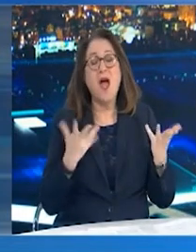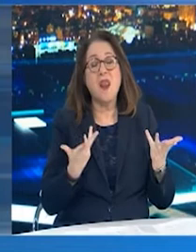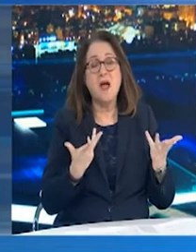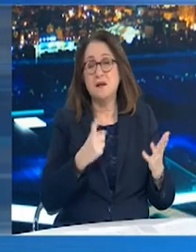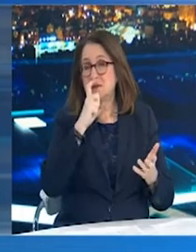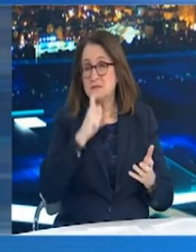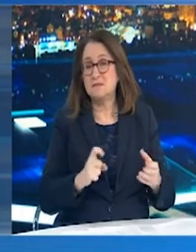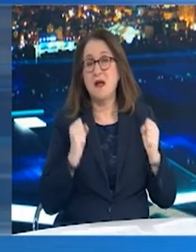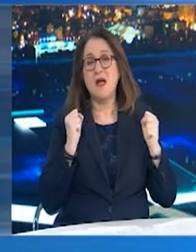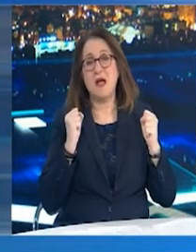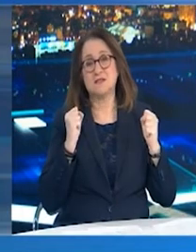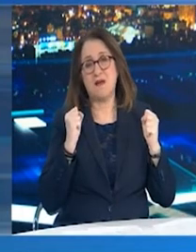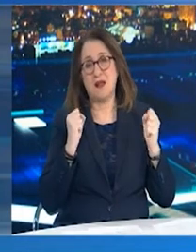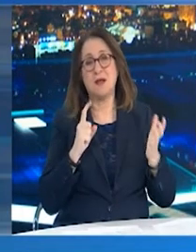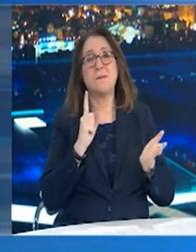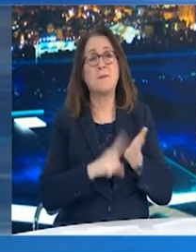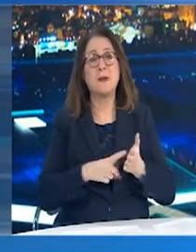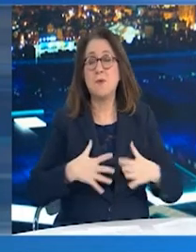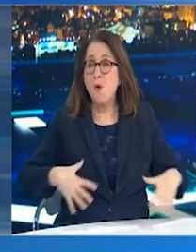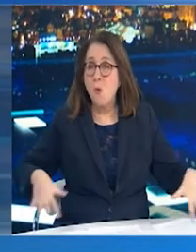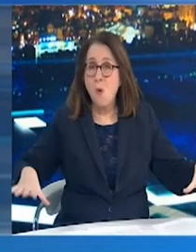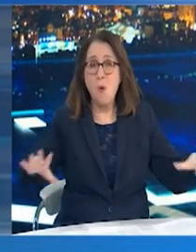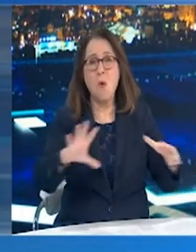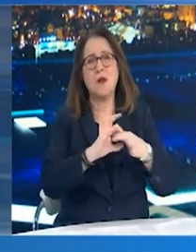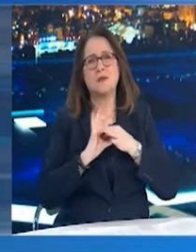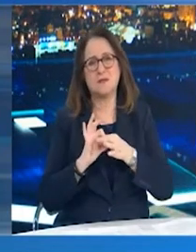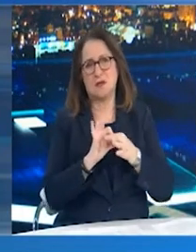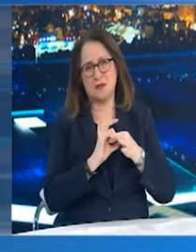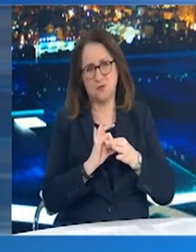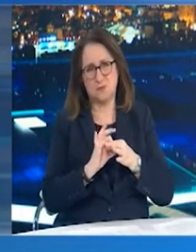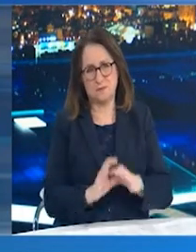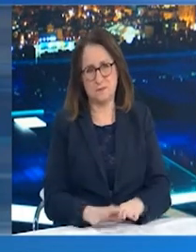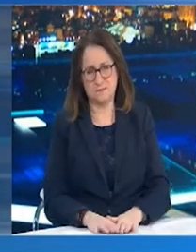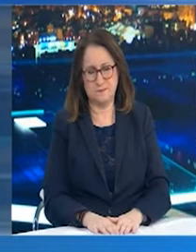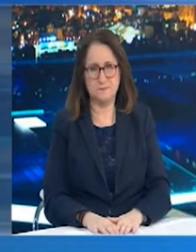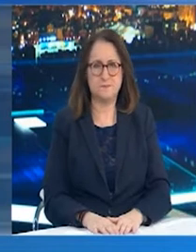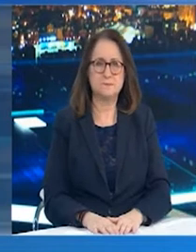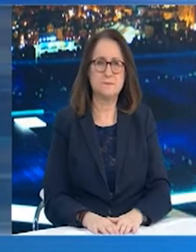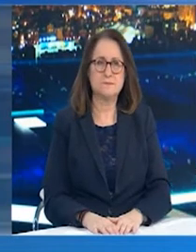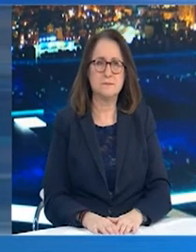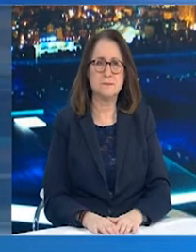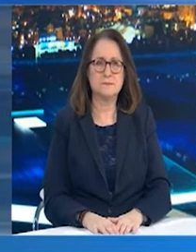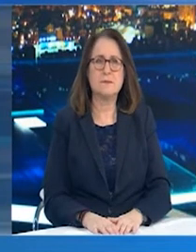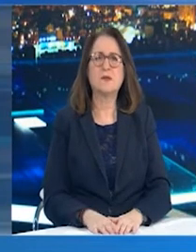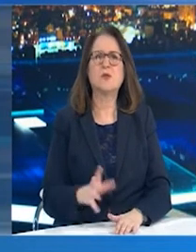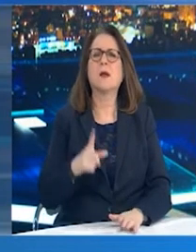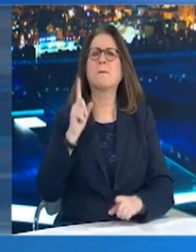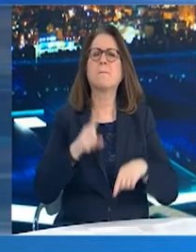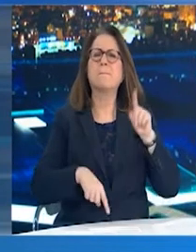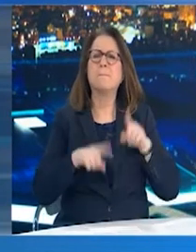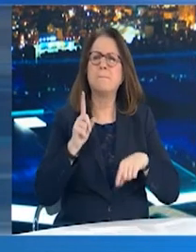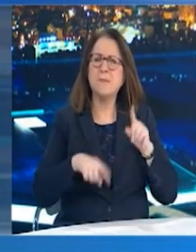εάν όλοι μας δεν συνεργαστούμε. Τονίζω ότι διάφορες απόπειρες ή προσπάθειες